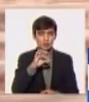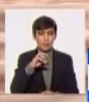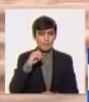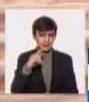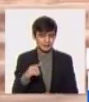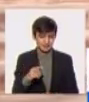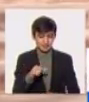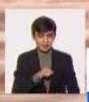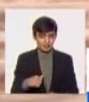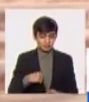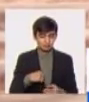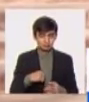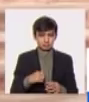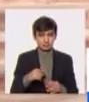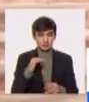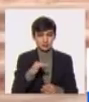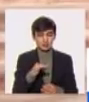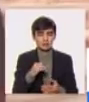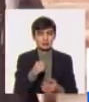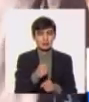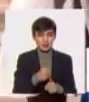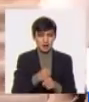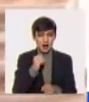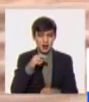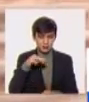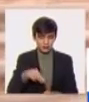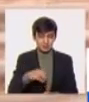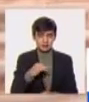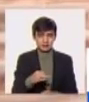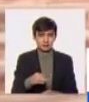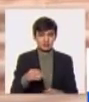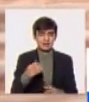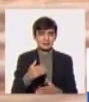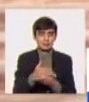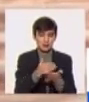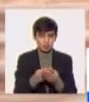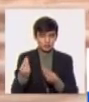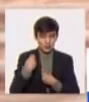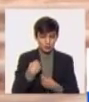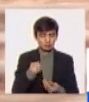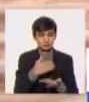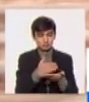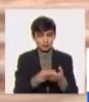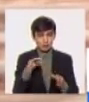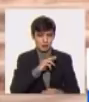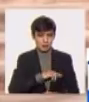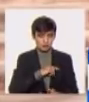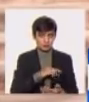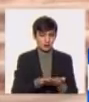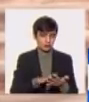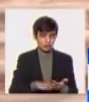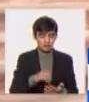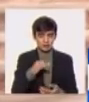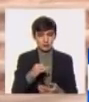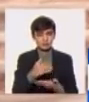Собес определяет, делает акт. Потом дают нам этот список. По этому списку мы работаем. А